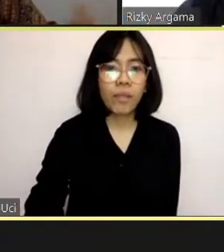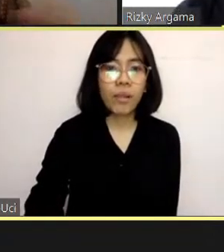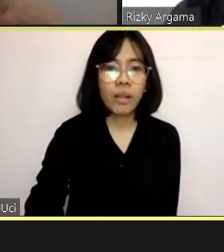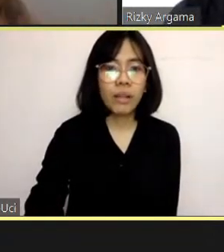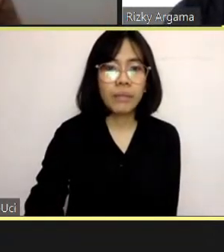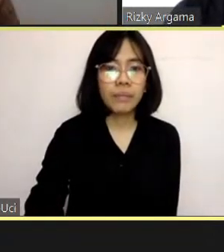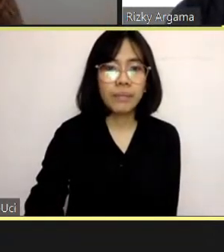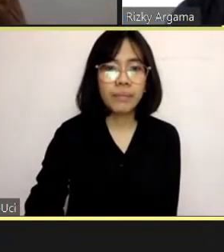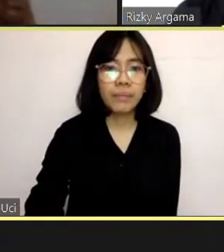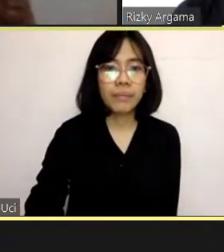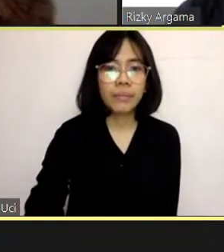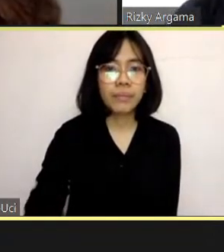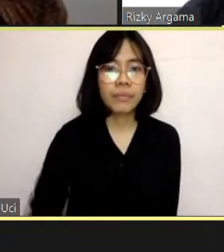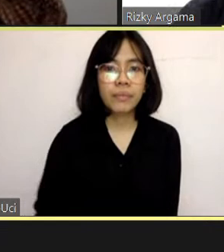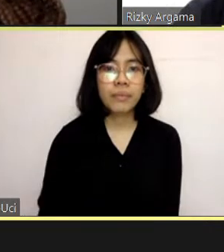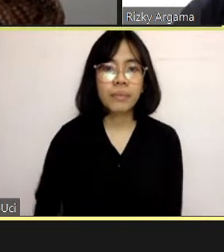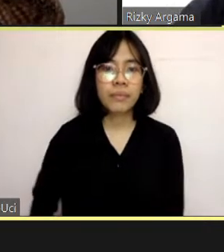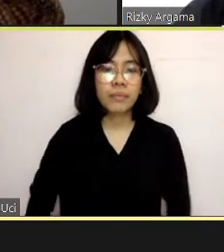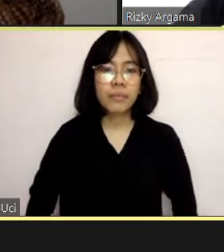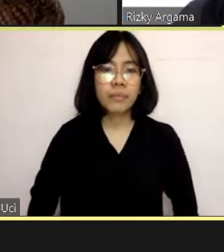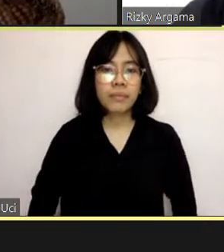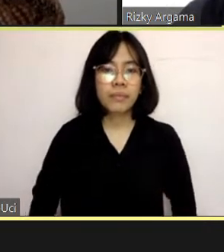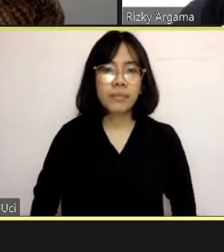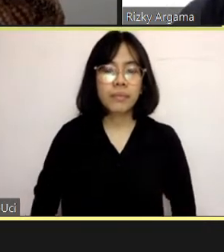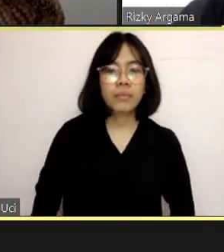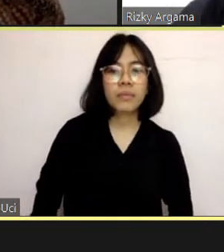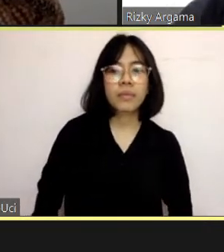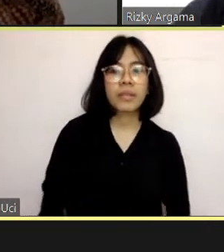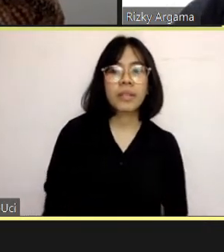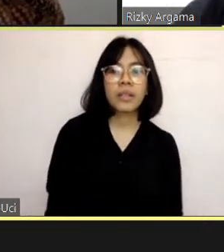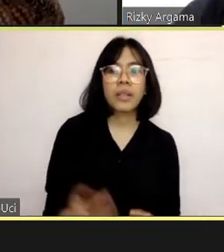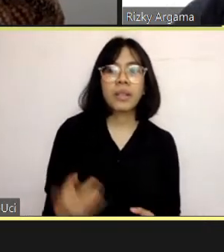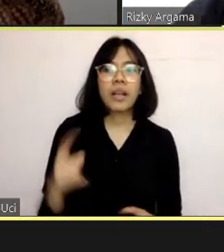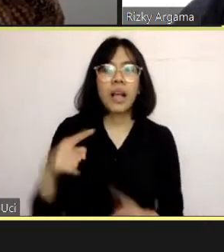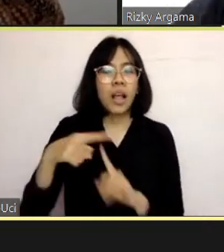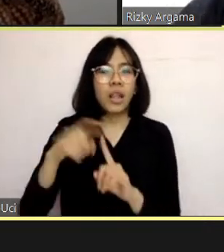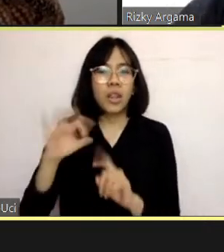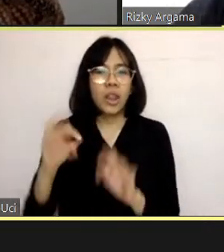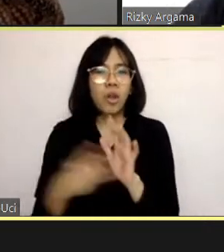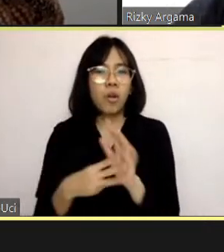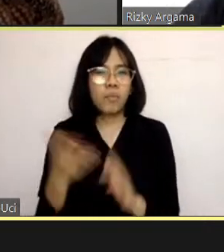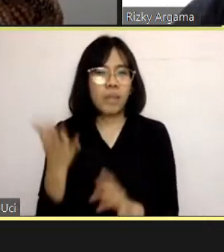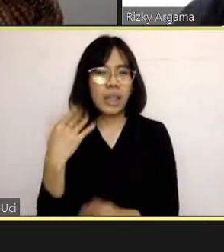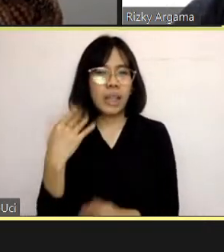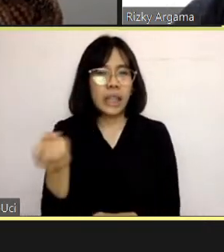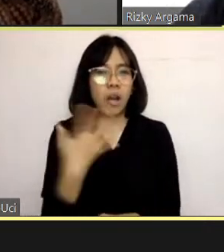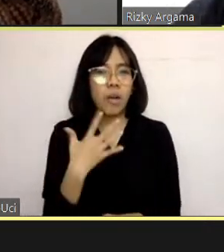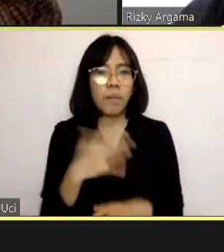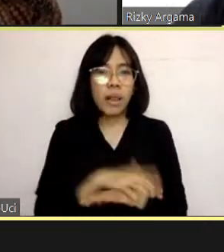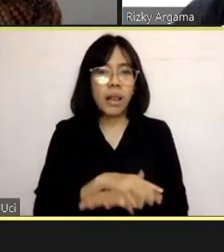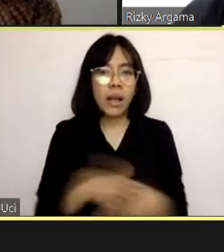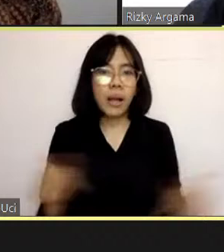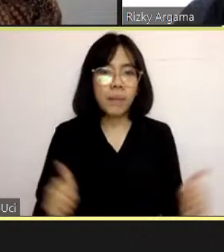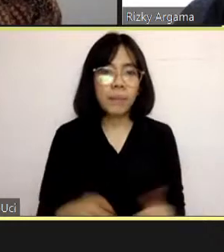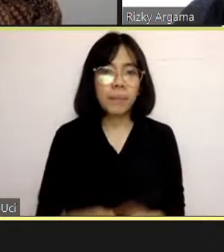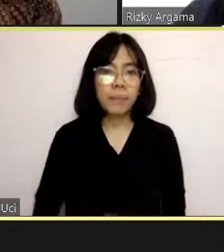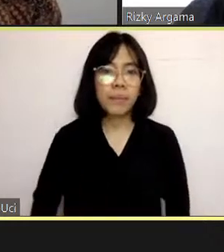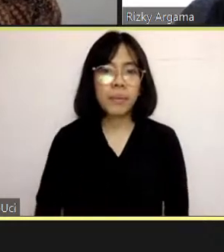Terima kasih, Mas Tom. Mudah-mudahan juga menjawab. Saya pikir juga sangat lengkap tadi jawabannya. Berikutnya silakan Bang Eri.